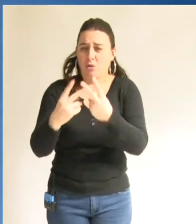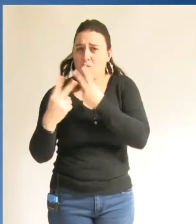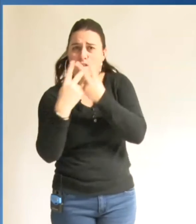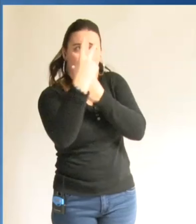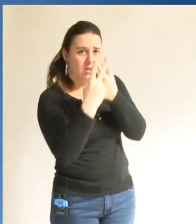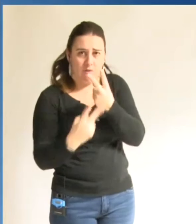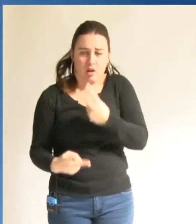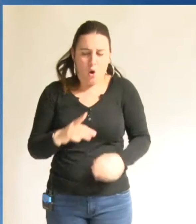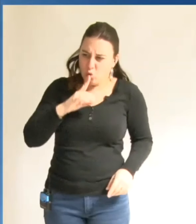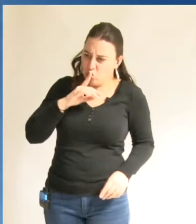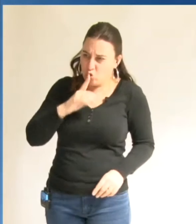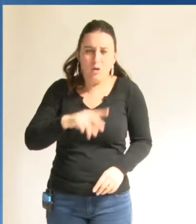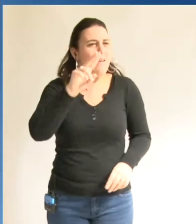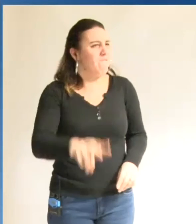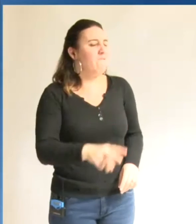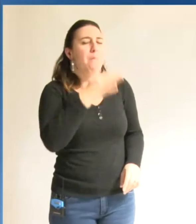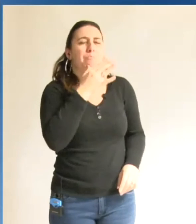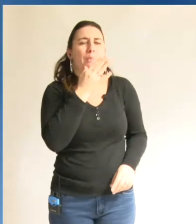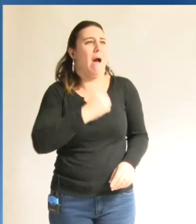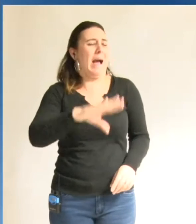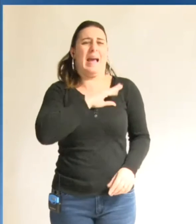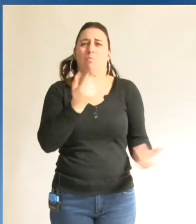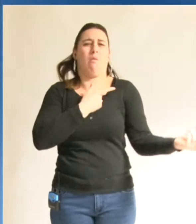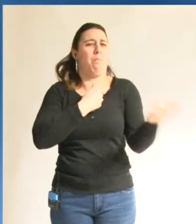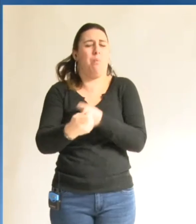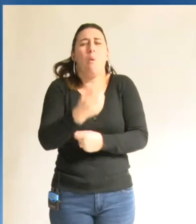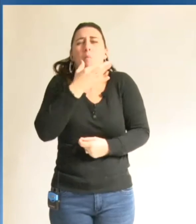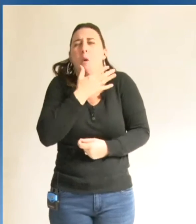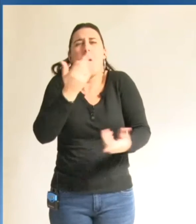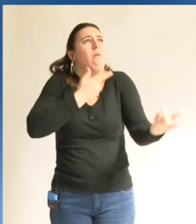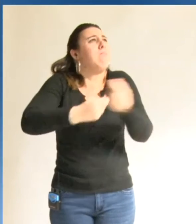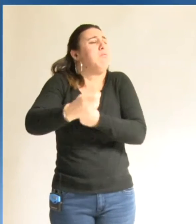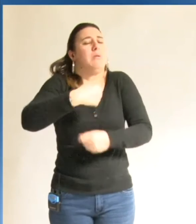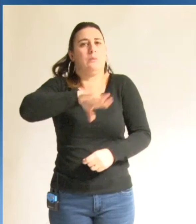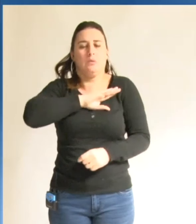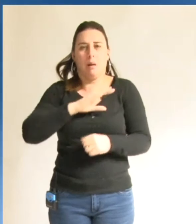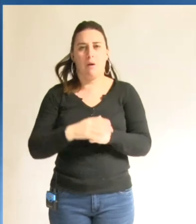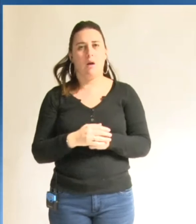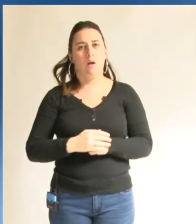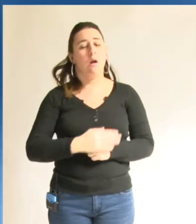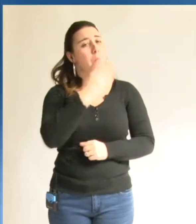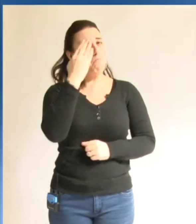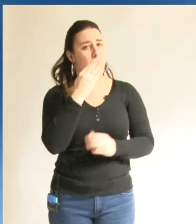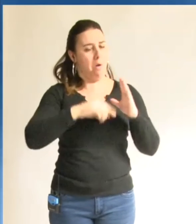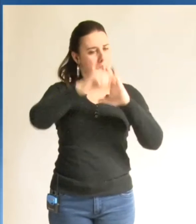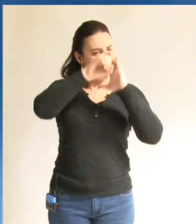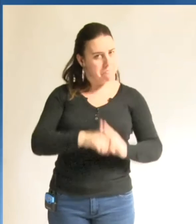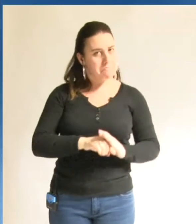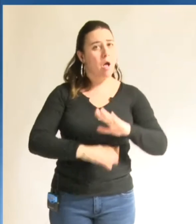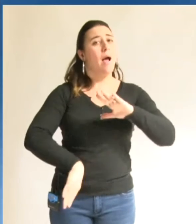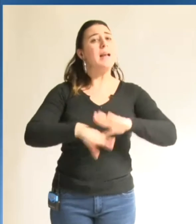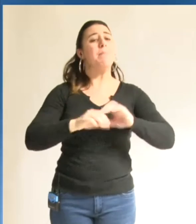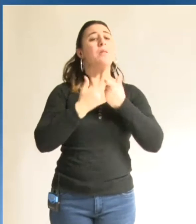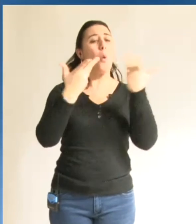vous les mettez. C'est totalement irresponsable, totalement irresponsable. Il faut donc définir nos capacités